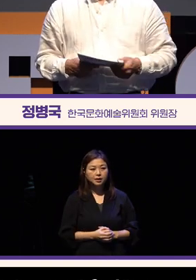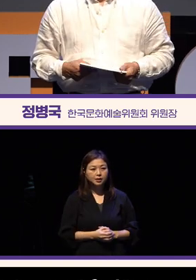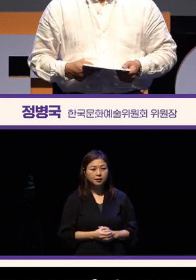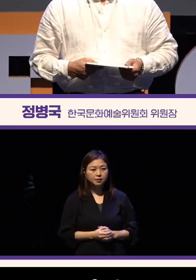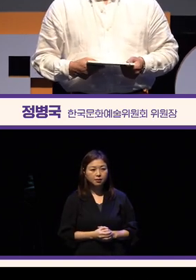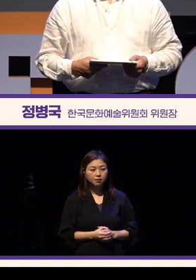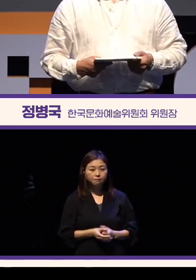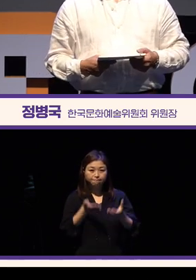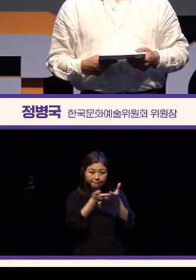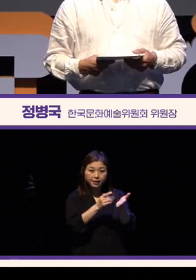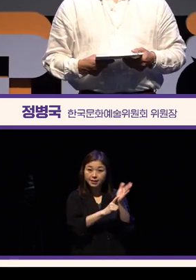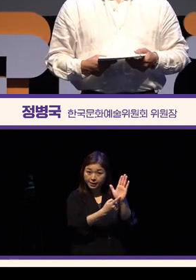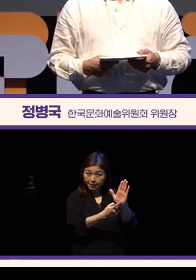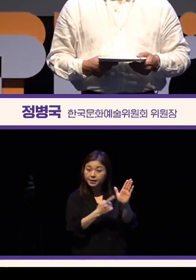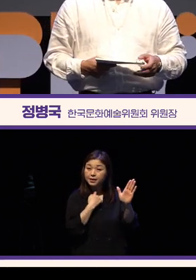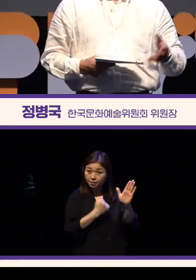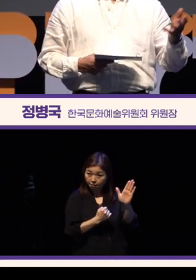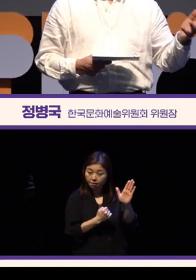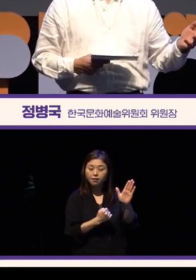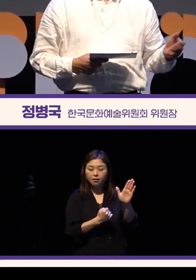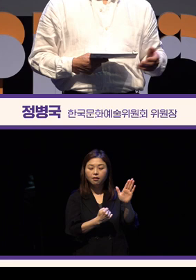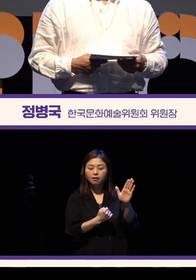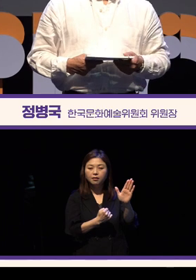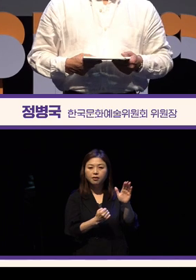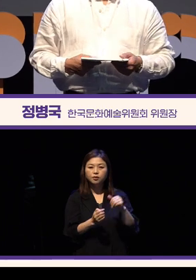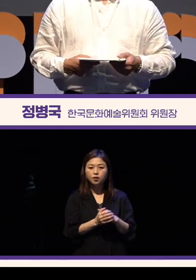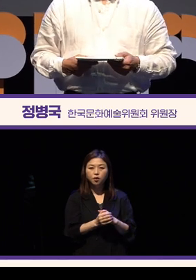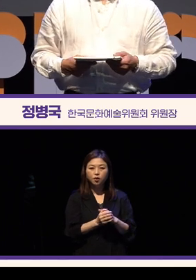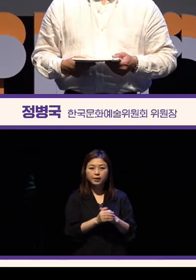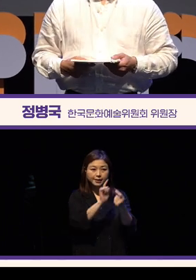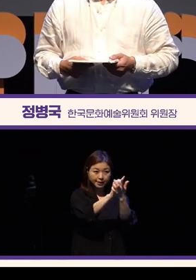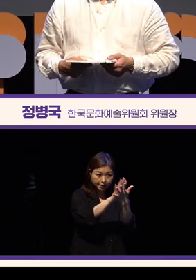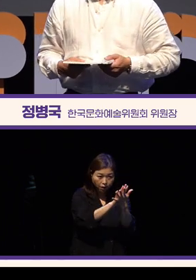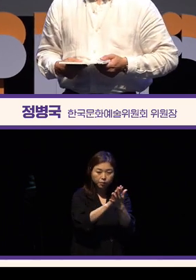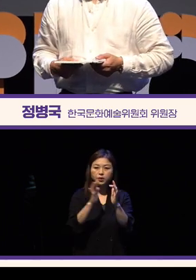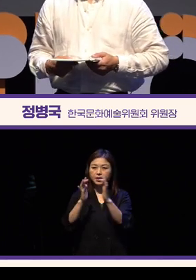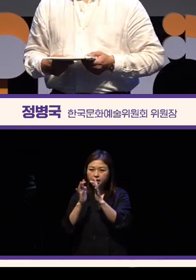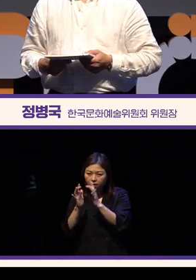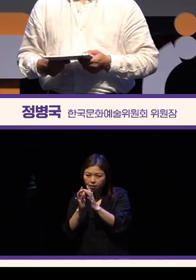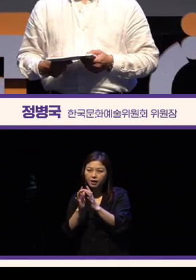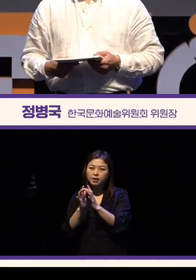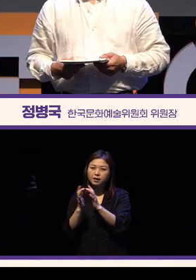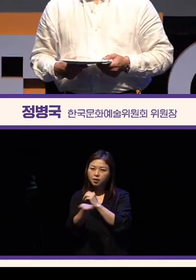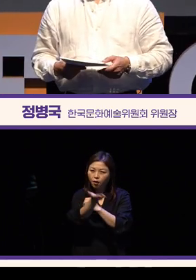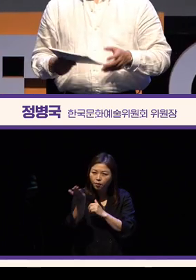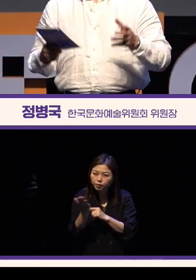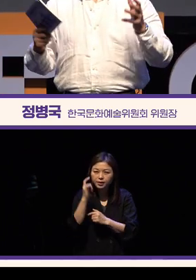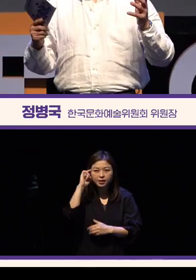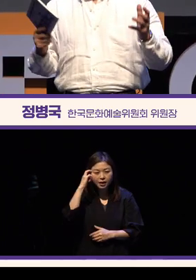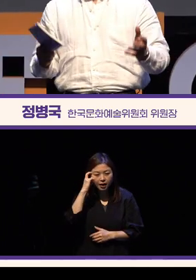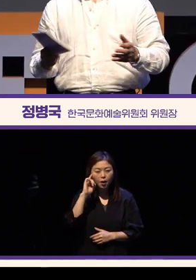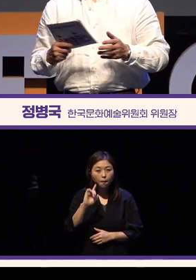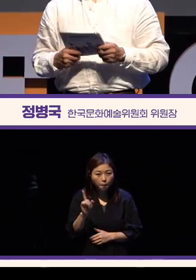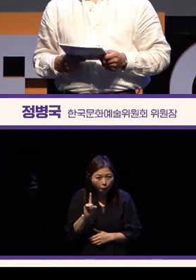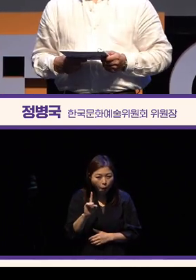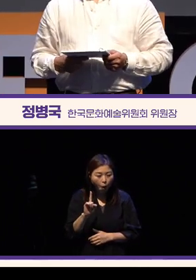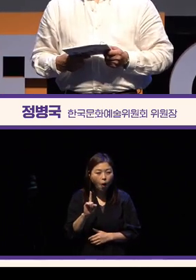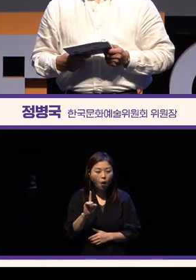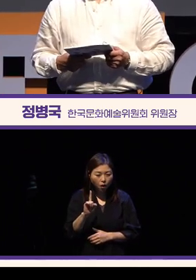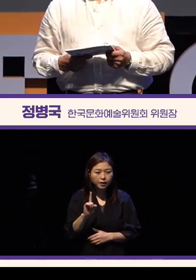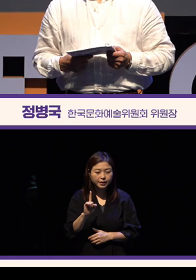했고 또 온오프라인상에서 또 여러분들의 의견을 들었고 네 차례에 걸쳐서 그